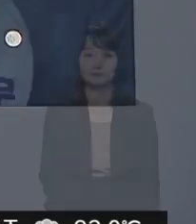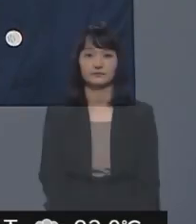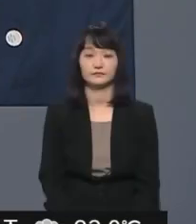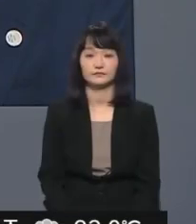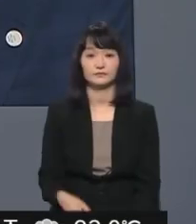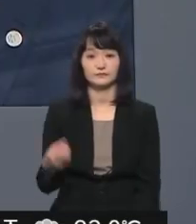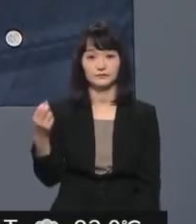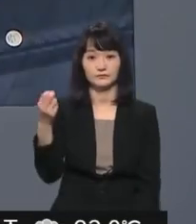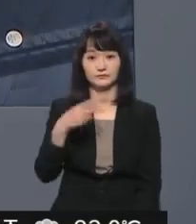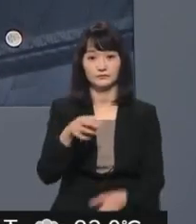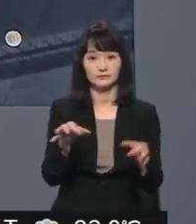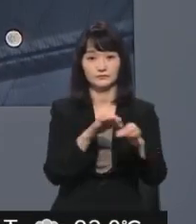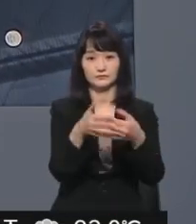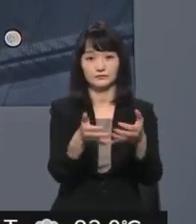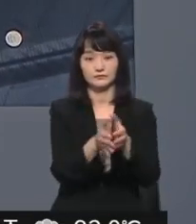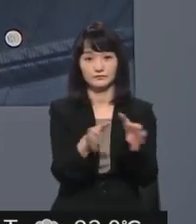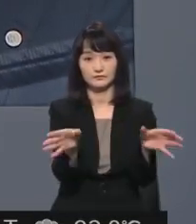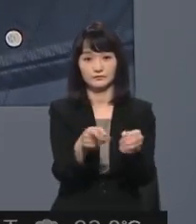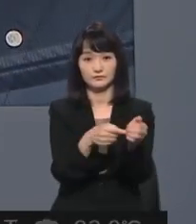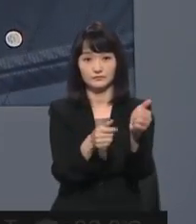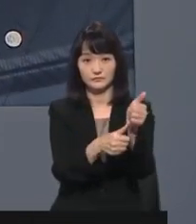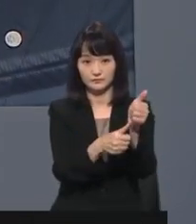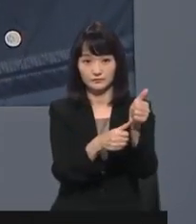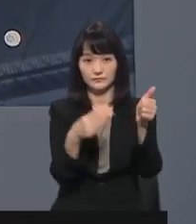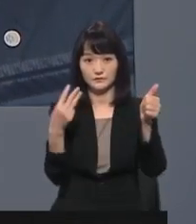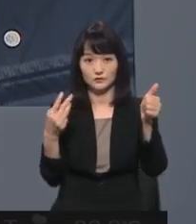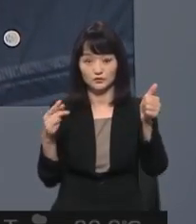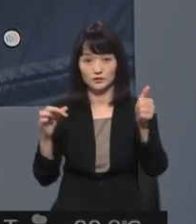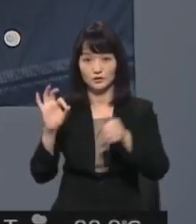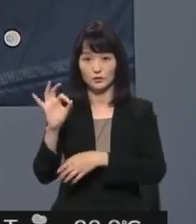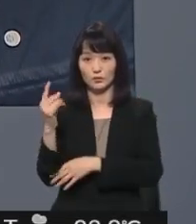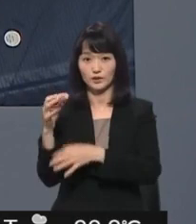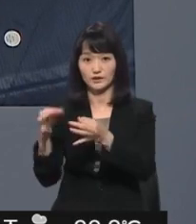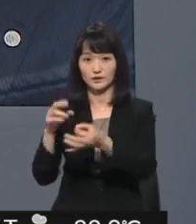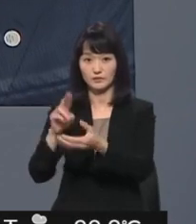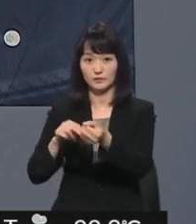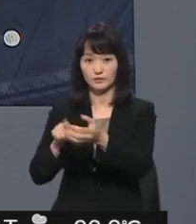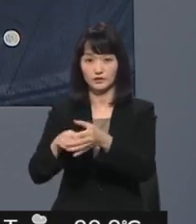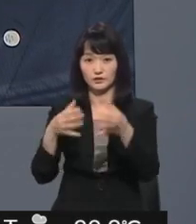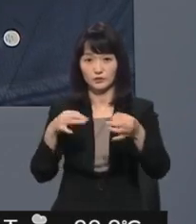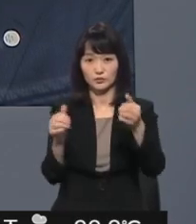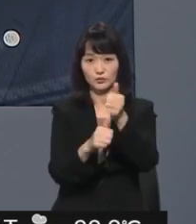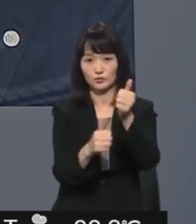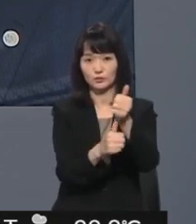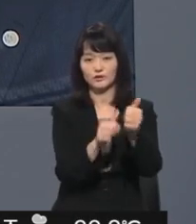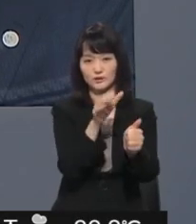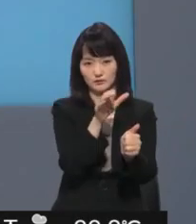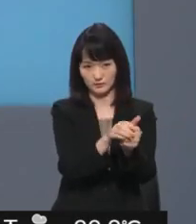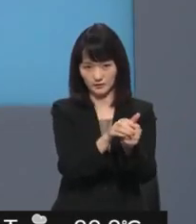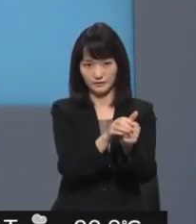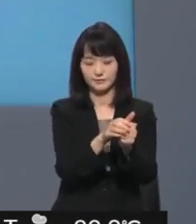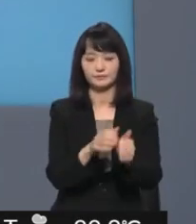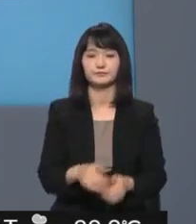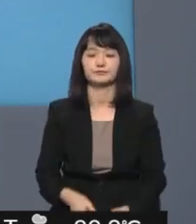그리고 툭 10 은 경제부총리는 론스타가 외환은행을 매각할 때 금융위원회 부위원장이 얻습니다